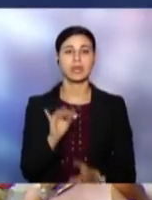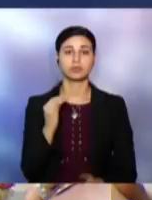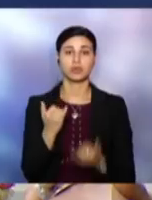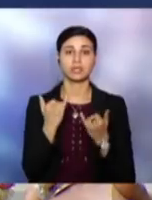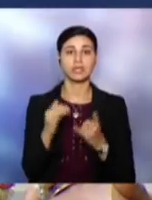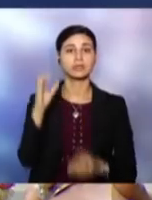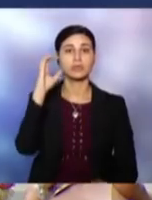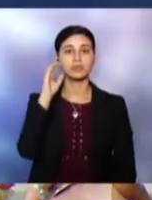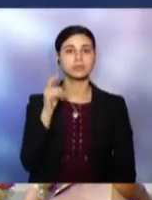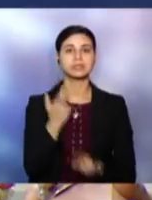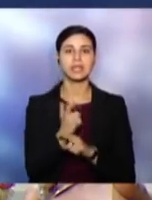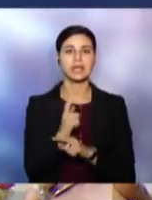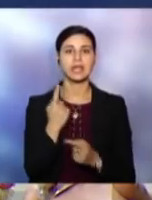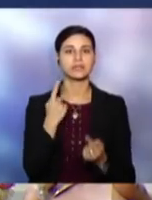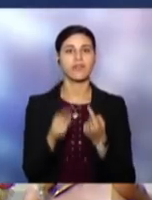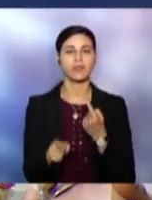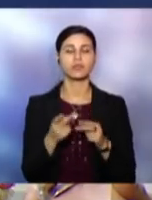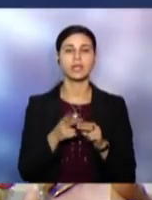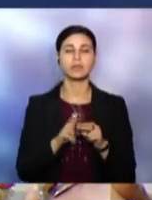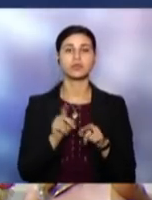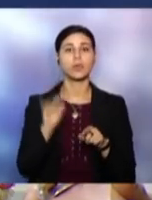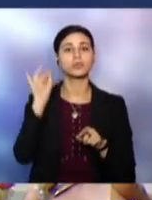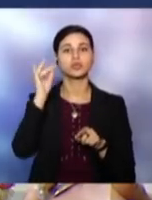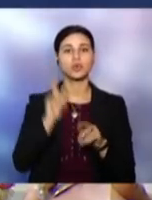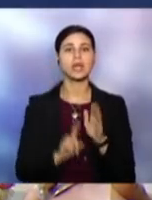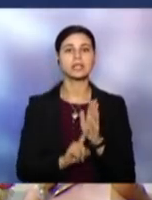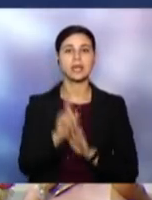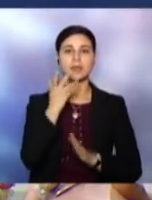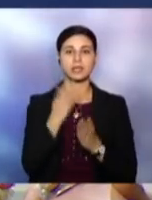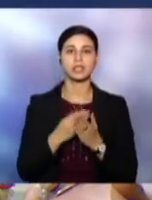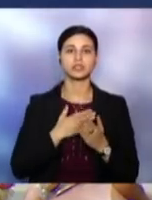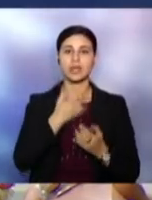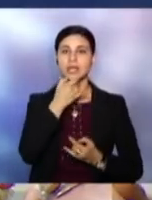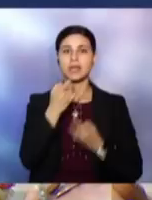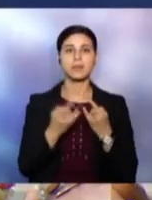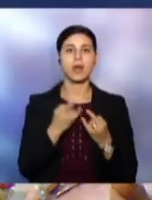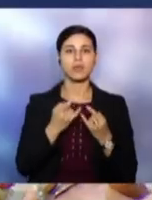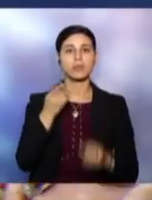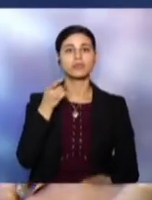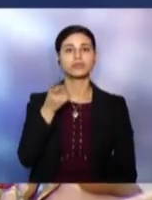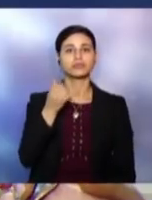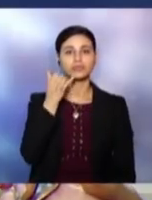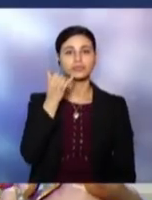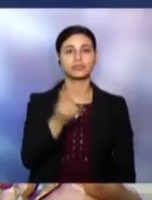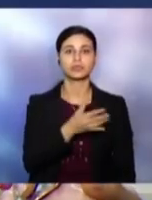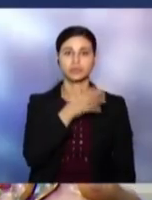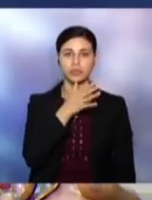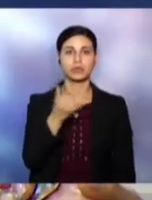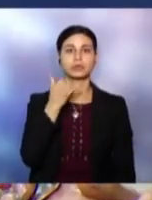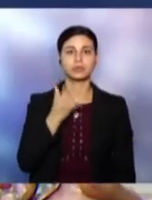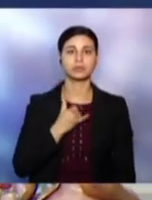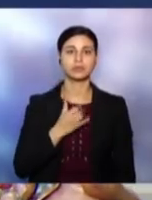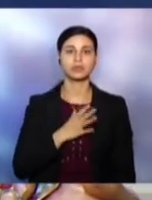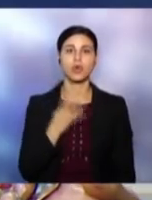თქვენ მოისმენთ, არის სრულიად განსხვავებული, იმიტომ რომ ისტორია დაიბადა ჩვენი მაყურებლის ზარის შემდეგ. ეთერში